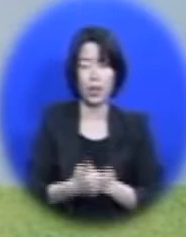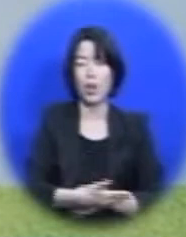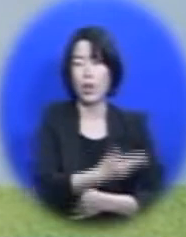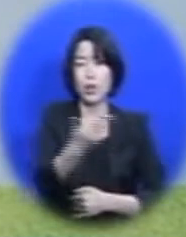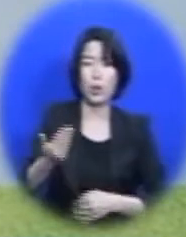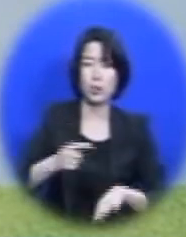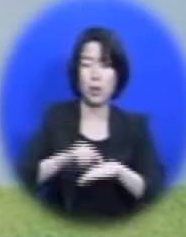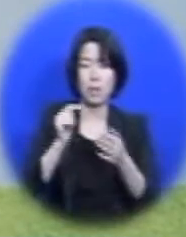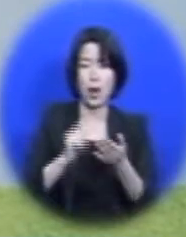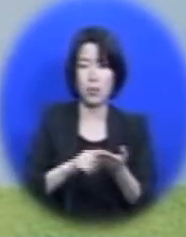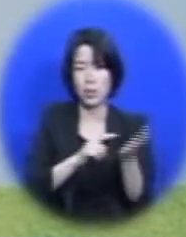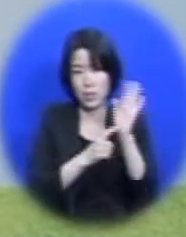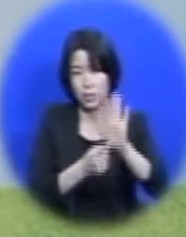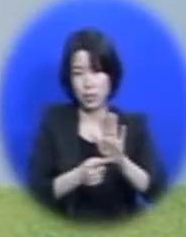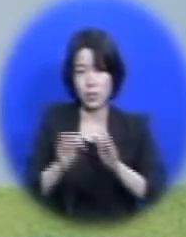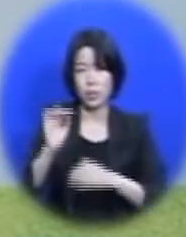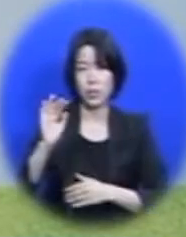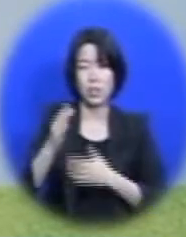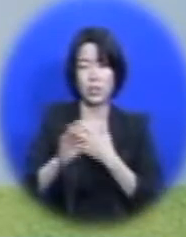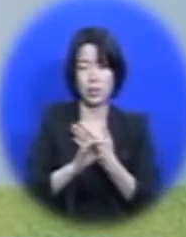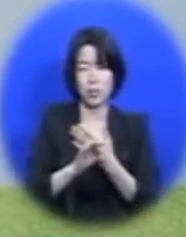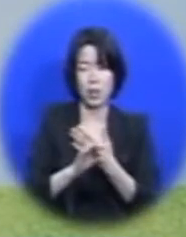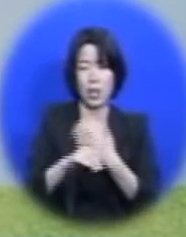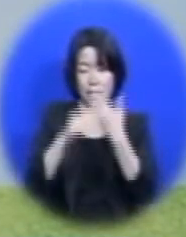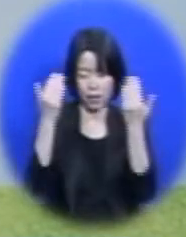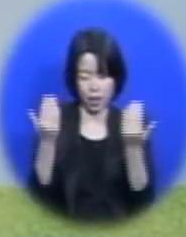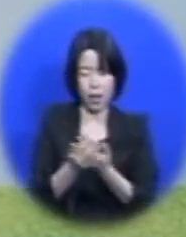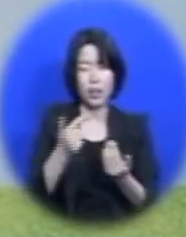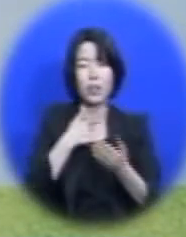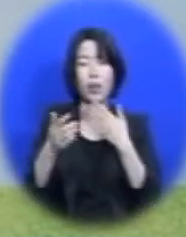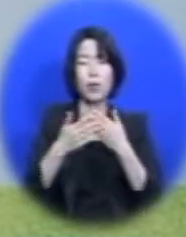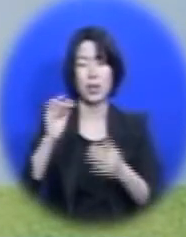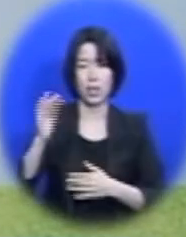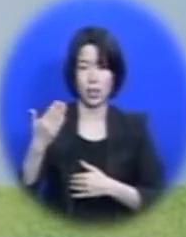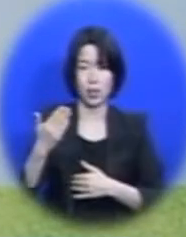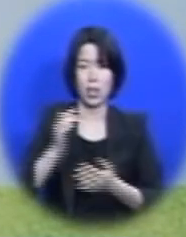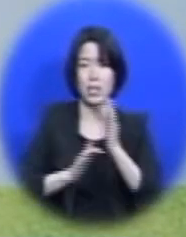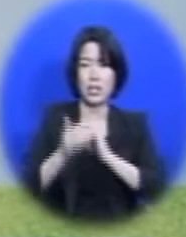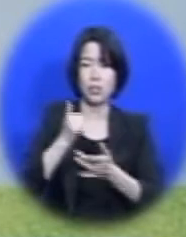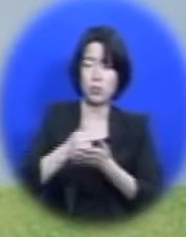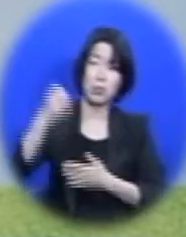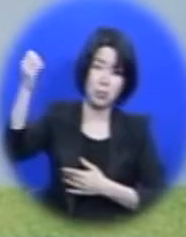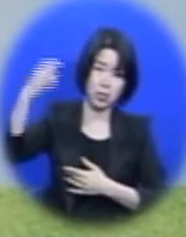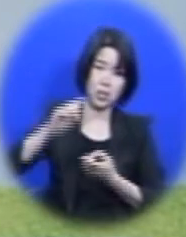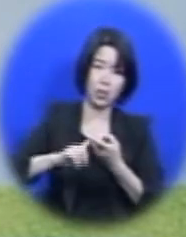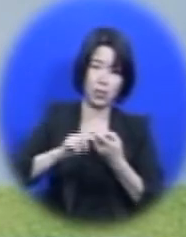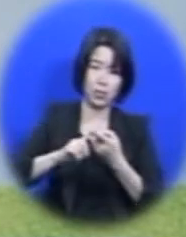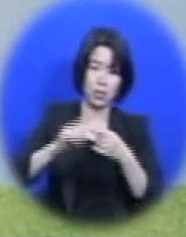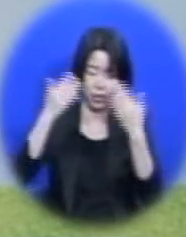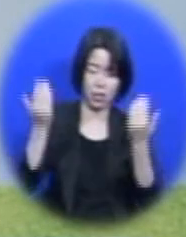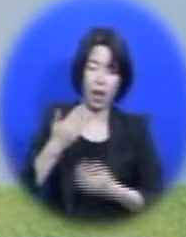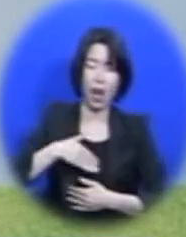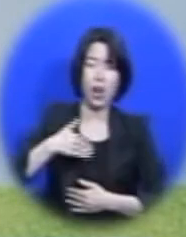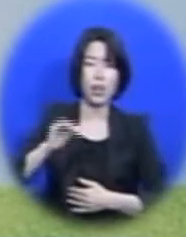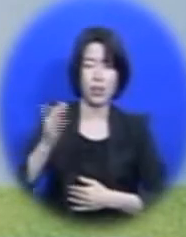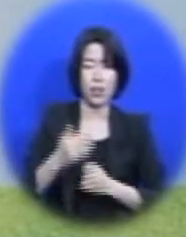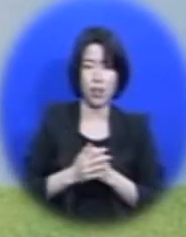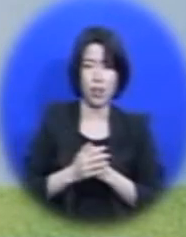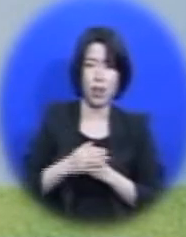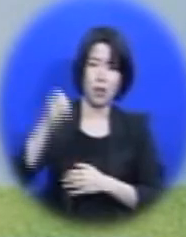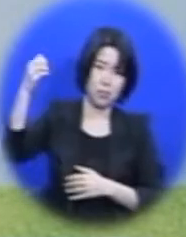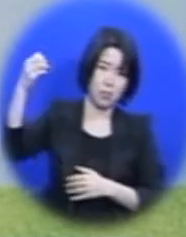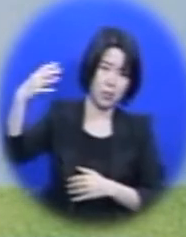여러분의 마음을 드러내시면 다 경험하게 됩니다. 예수님이 빛이신 것을. 빛이 비추어